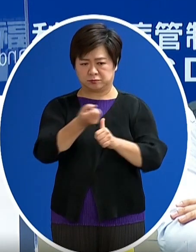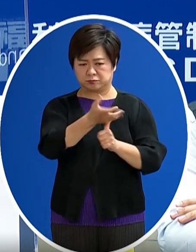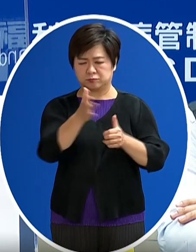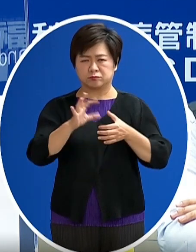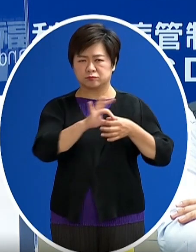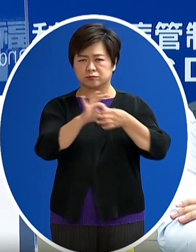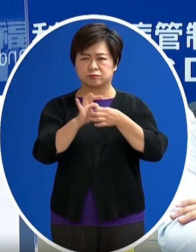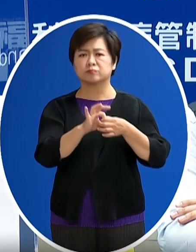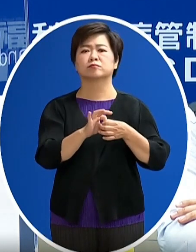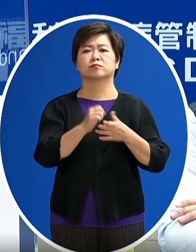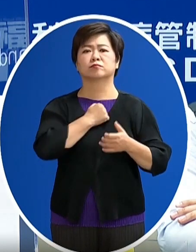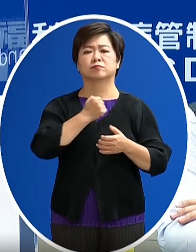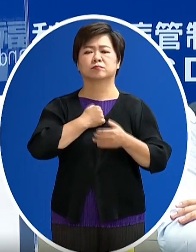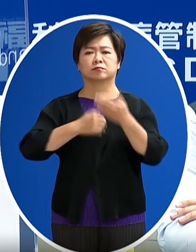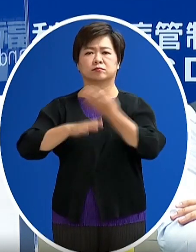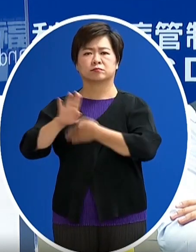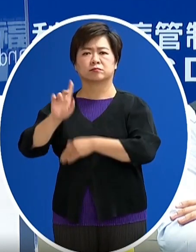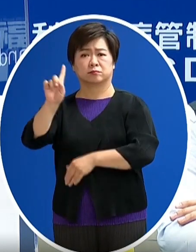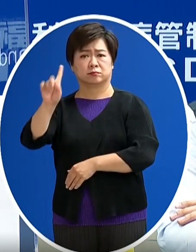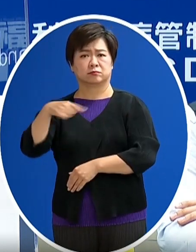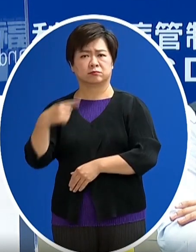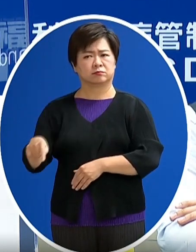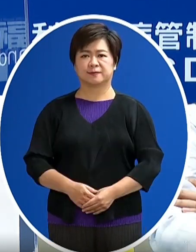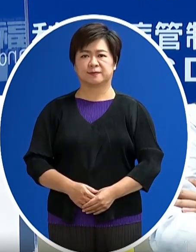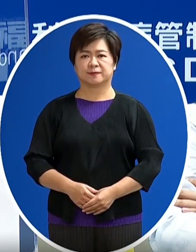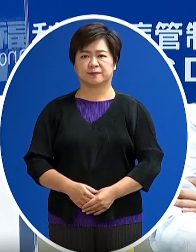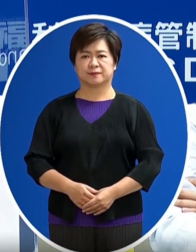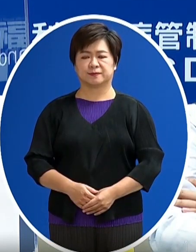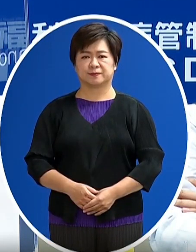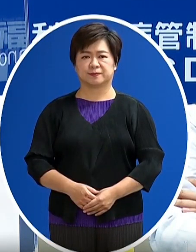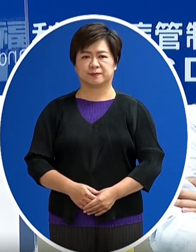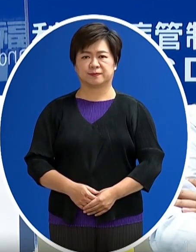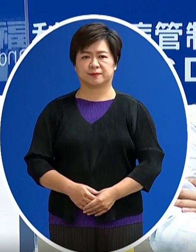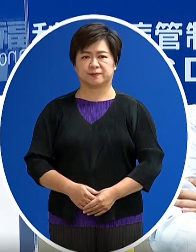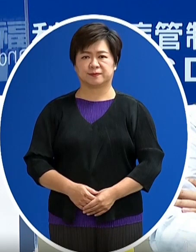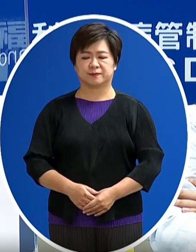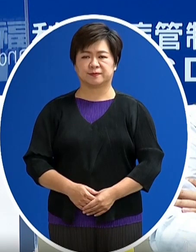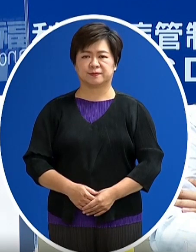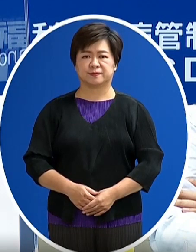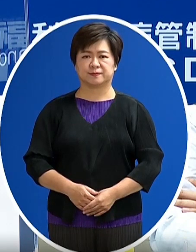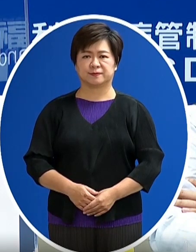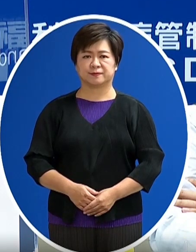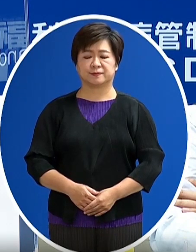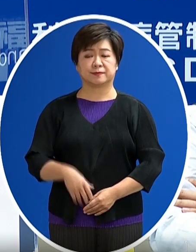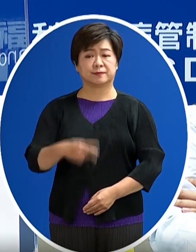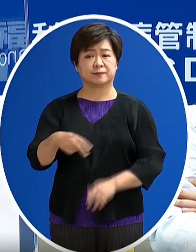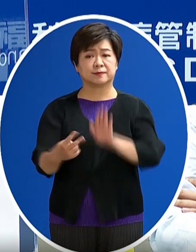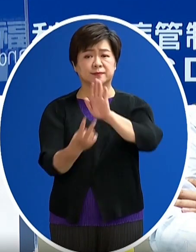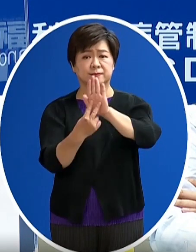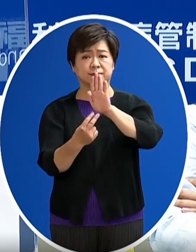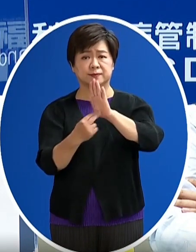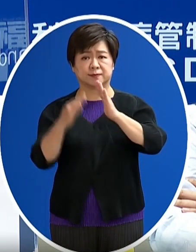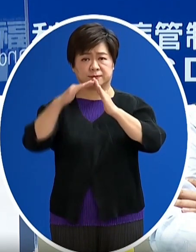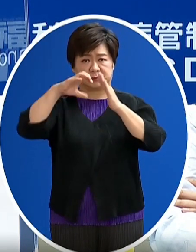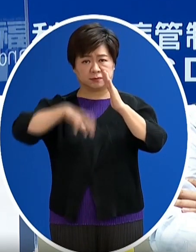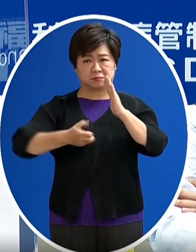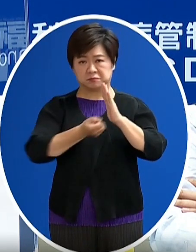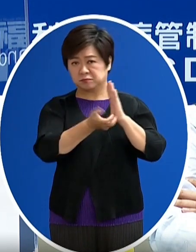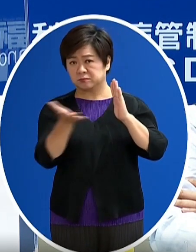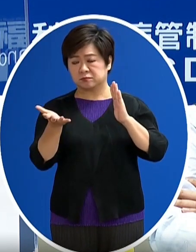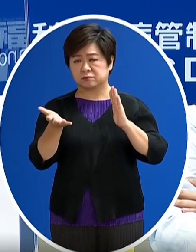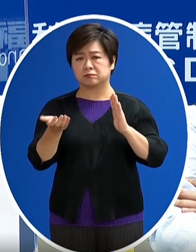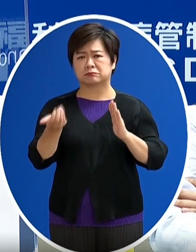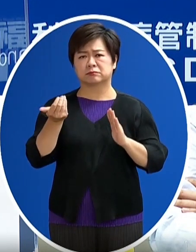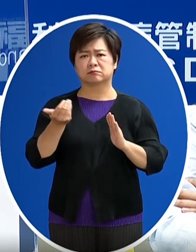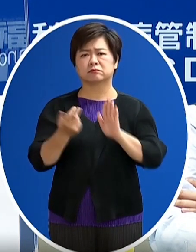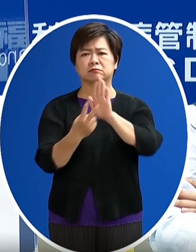联不明，那要持续做相关的疫调。这个是主要是那个家庭的群聚，就刚刚我们今天最